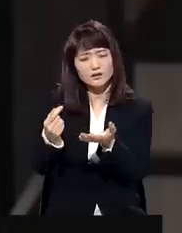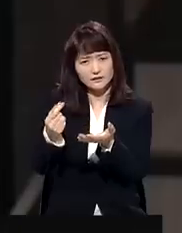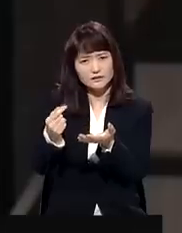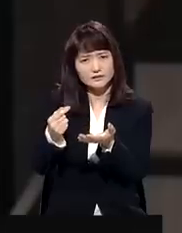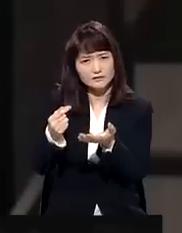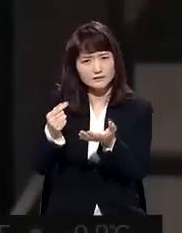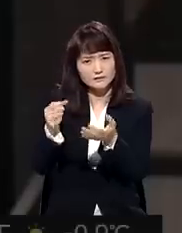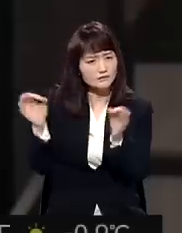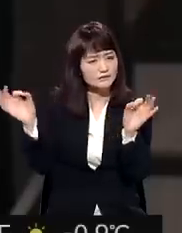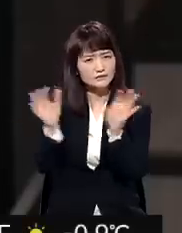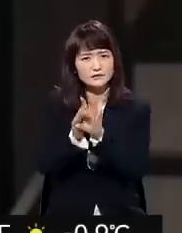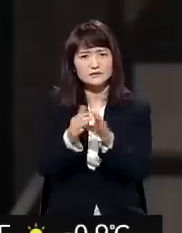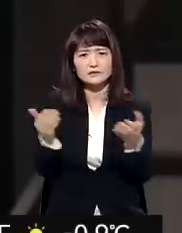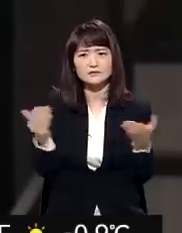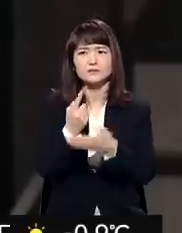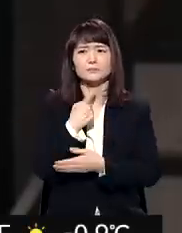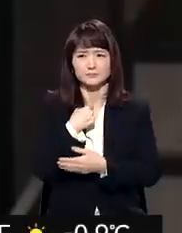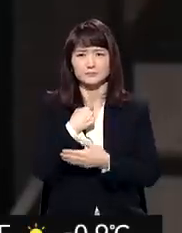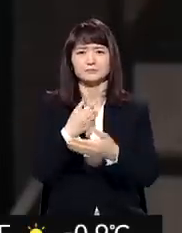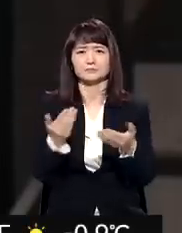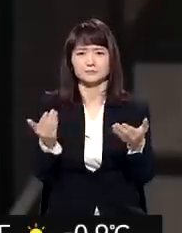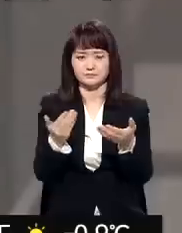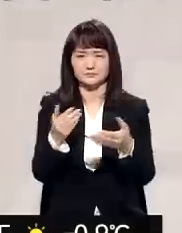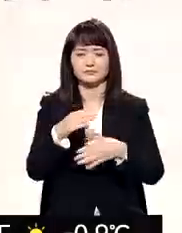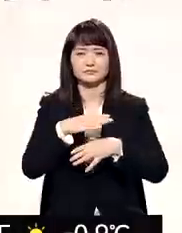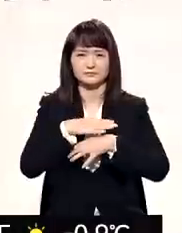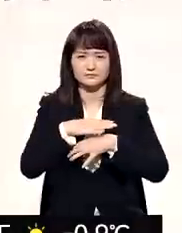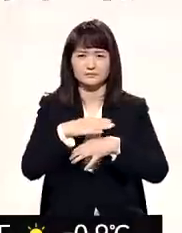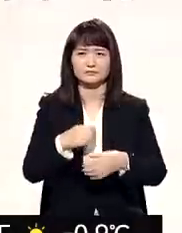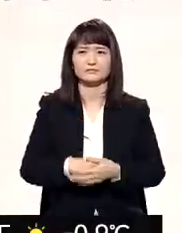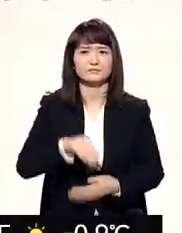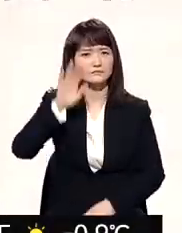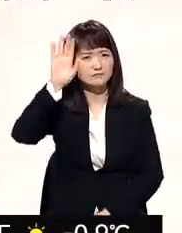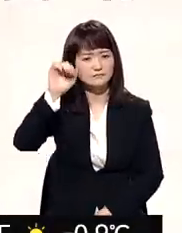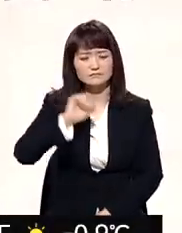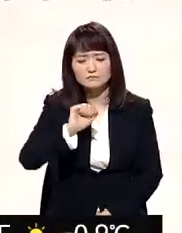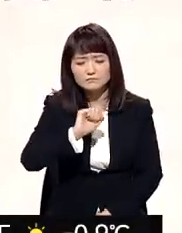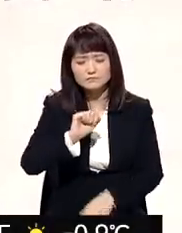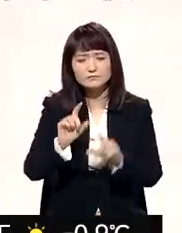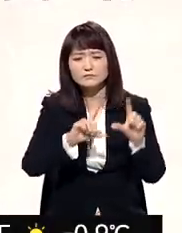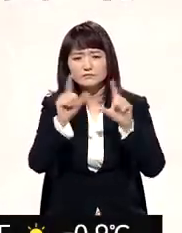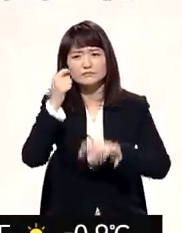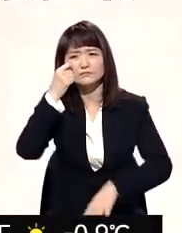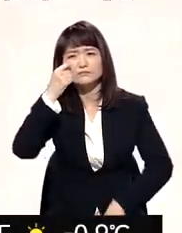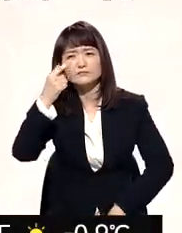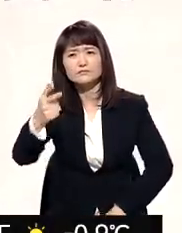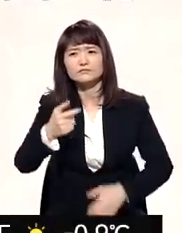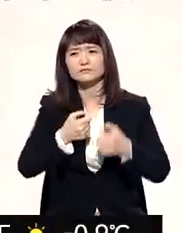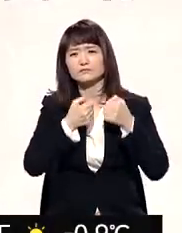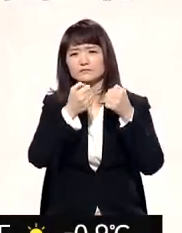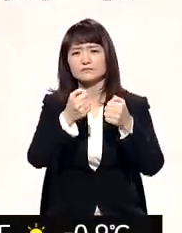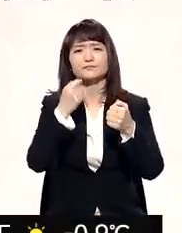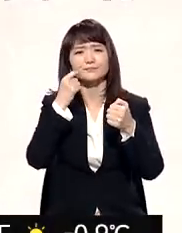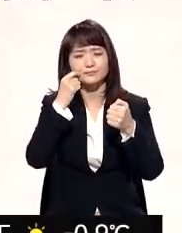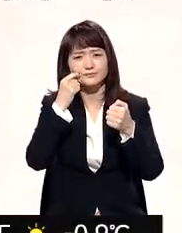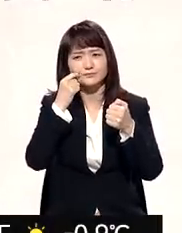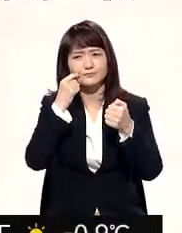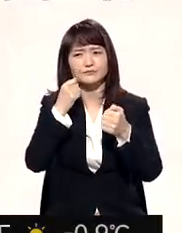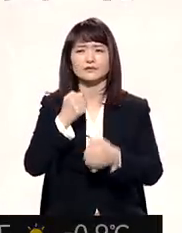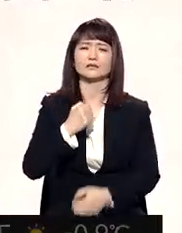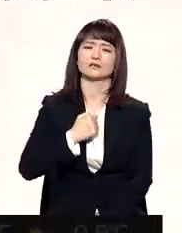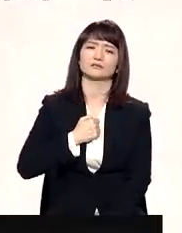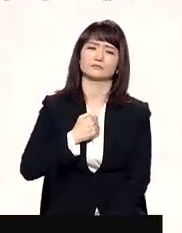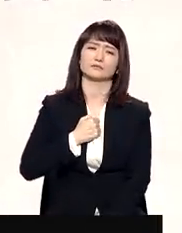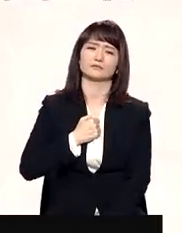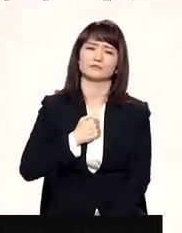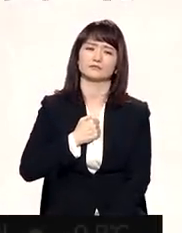그 일을 겪다 보니까 무서웠다 내가 앞으로 운전만 하고 살았는데 6개월 동안 내가 운전을 못 한다고 생각하니 참